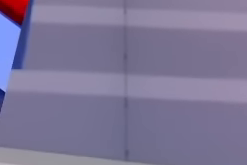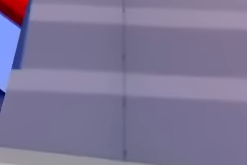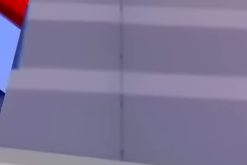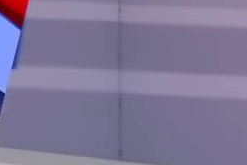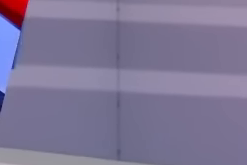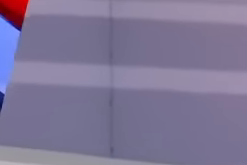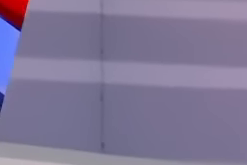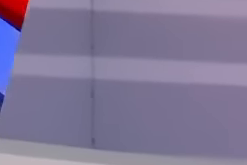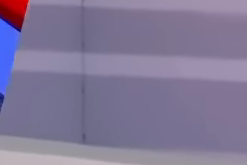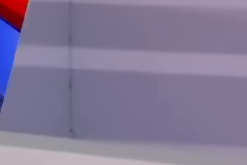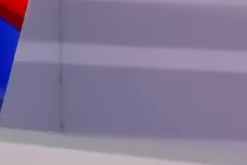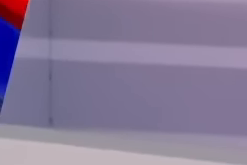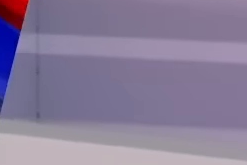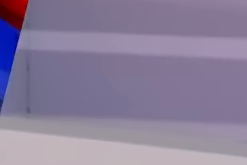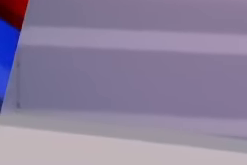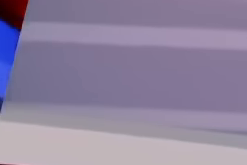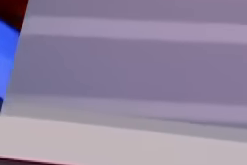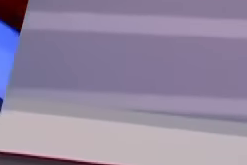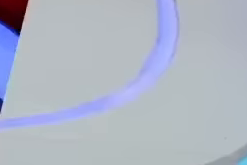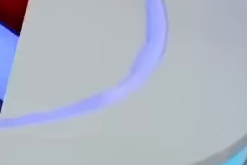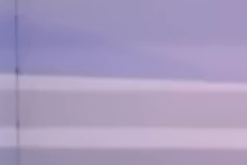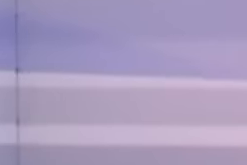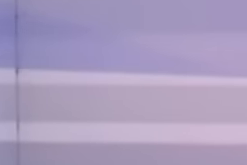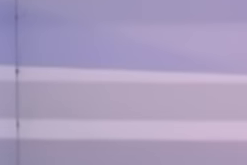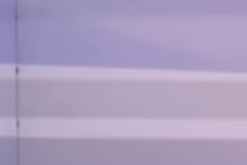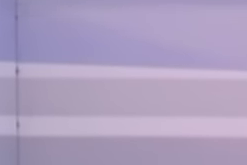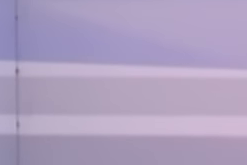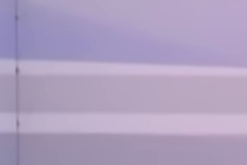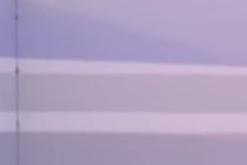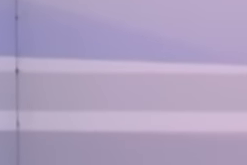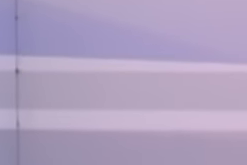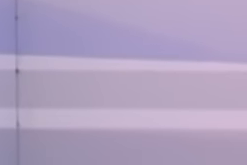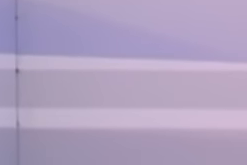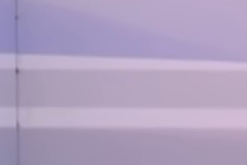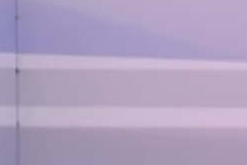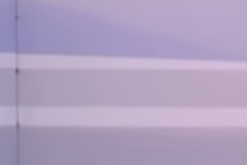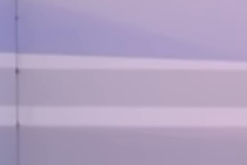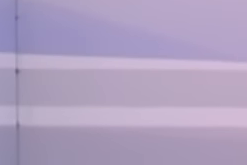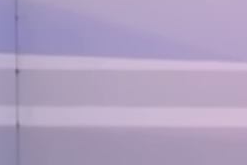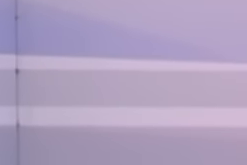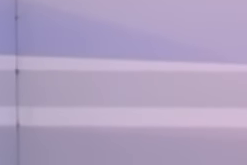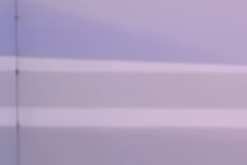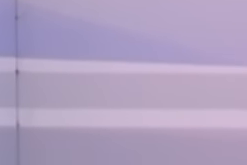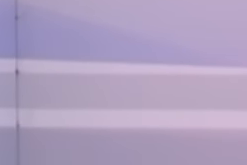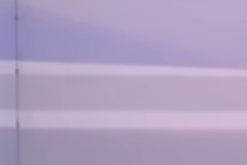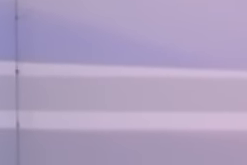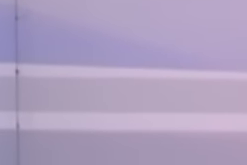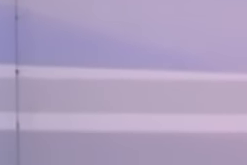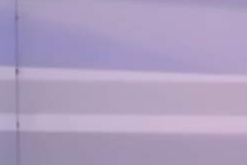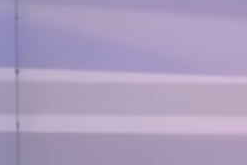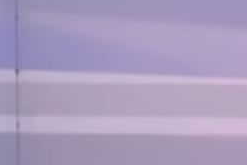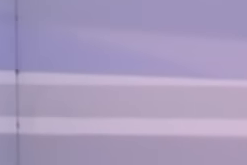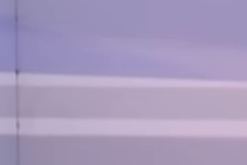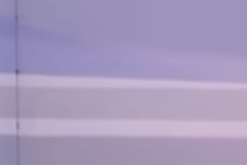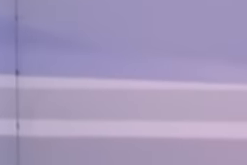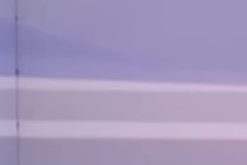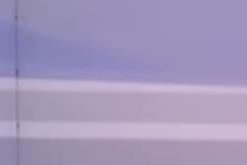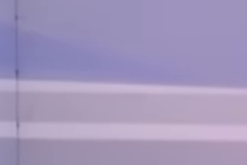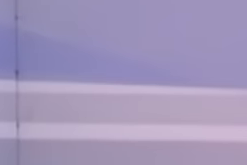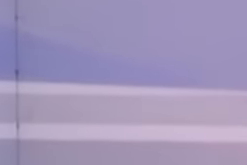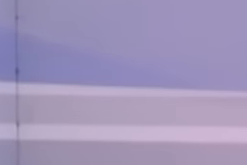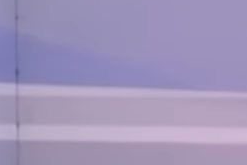kami, 24 oras. Mga kapuso, patuloy na tumutok sa mga balita. Mag-subscribe sa GMA Integrated